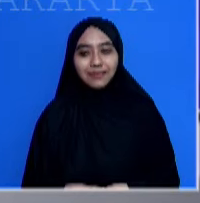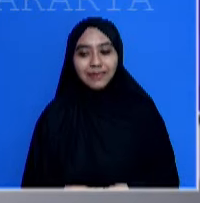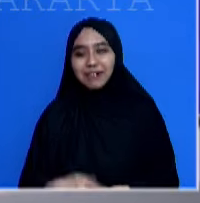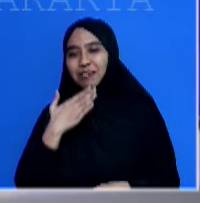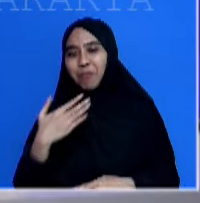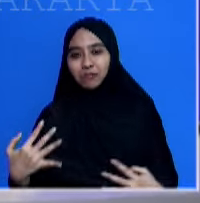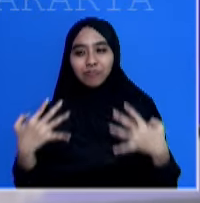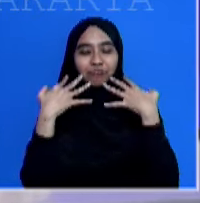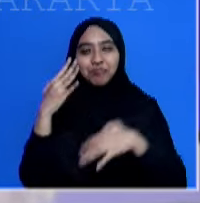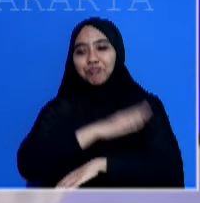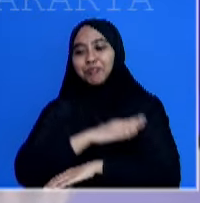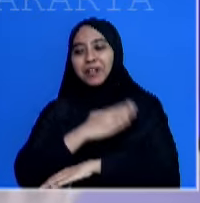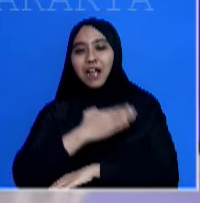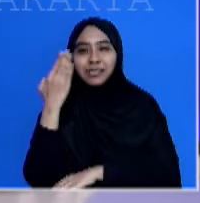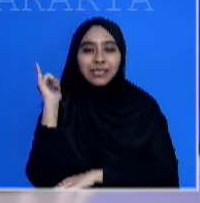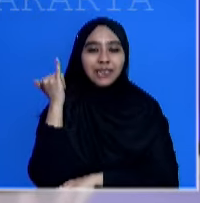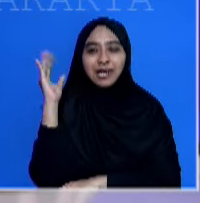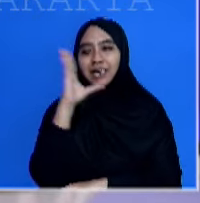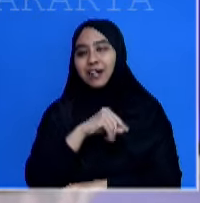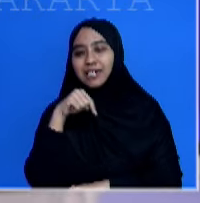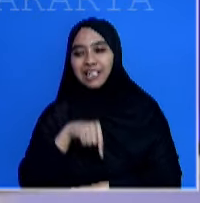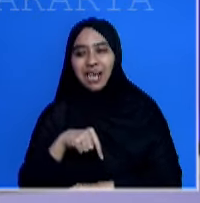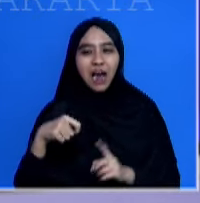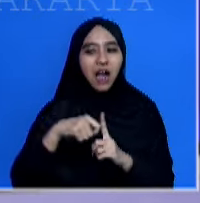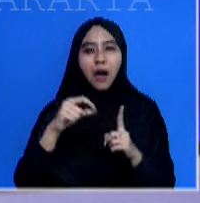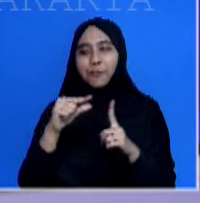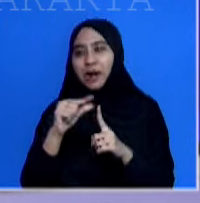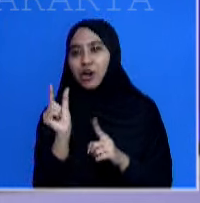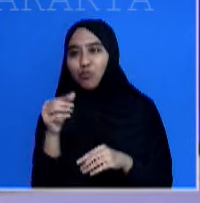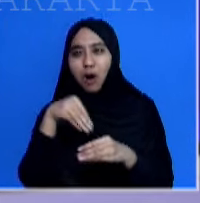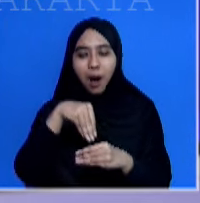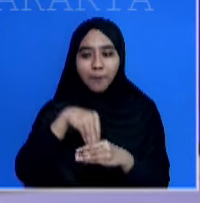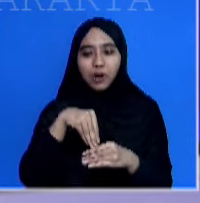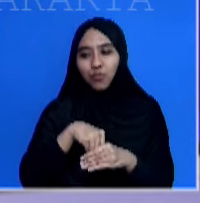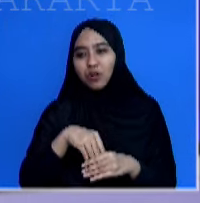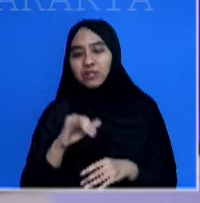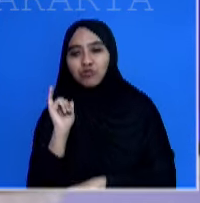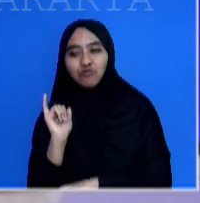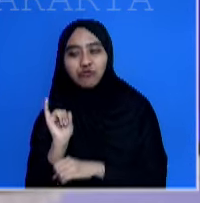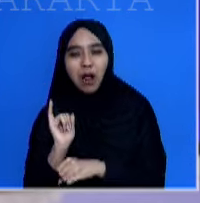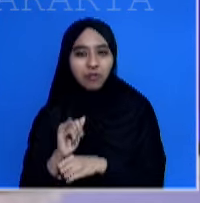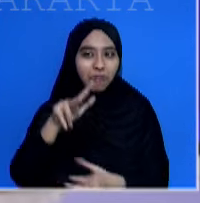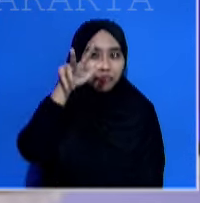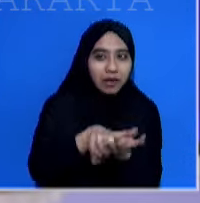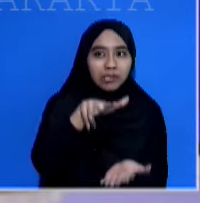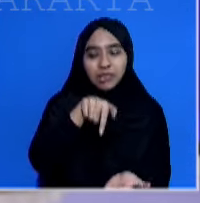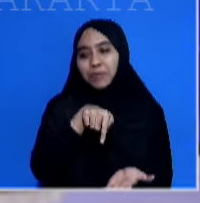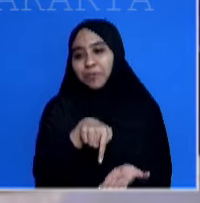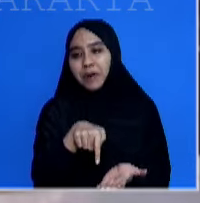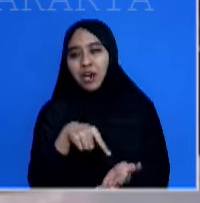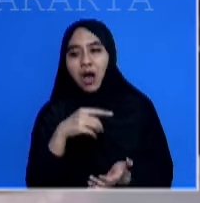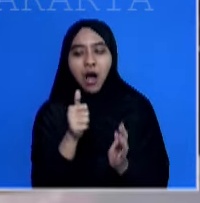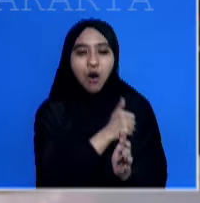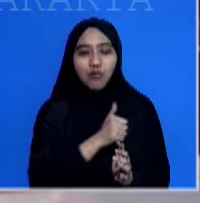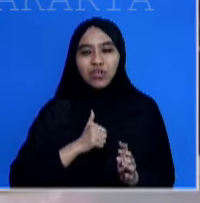Terima kasih saudara, Anda masih bersama kami di Jogja hari ini. Komisi Pemilihan Umum KPU Kota Yogyakarta mengumumkan 40 anggota legislatif yang